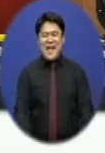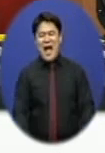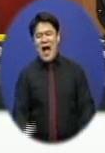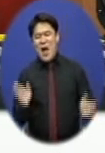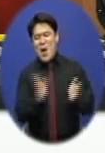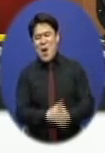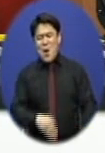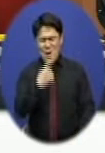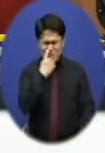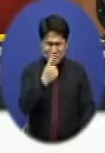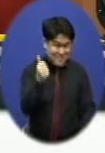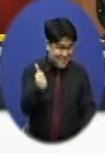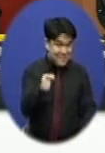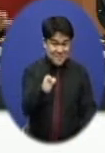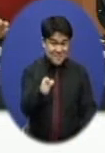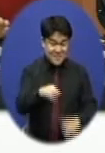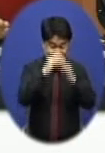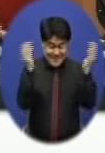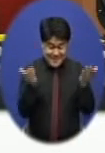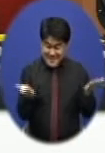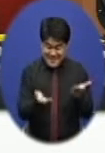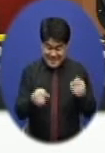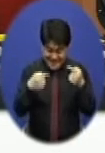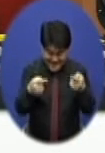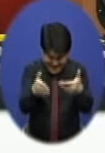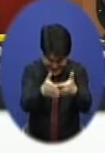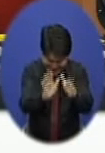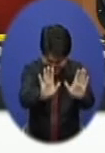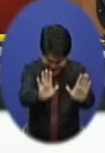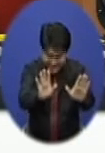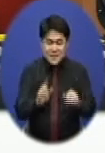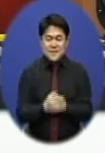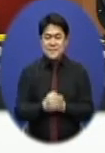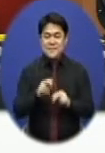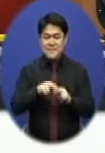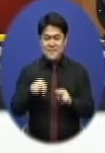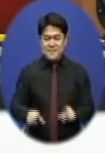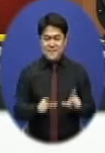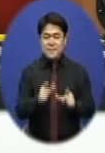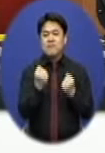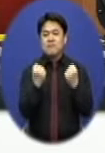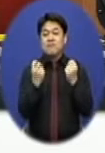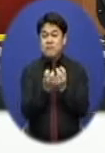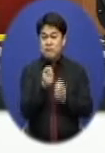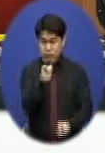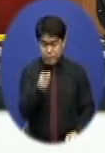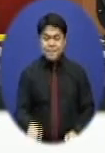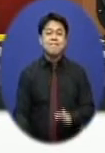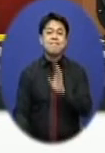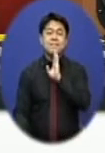멋쟁이시네요. 우리 아버님이 벌써 이제 다 내려놓고, 네네. 네. 그게 바로 건강의 네. 비결입니다, 아버님. 네, 그래서